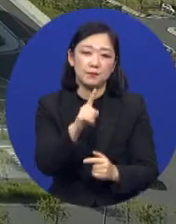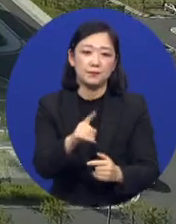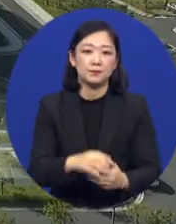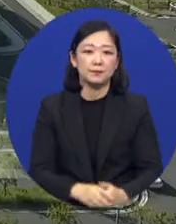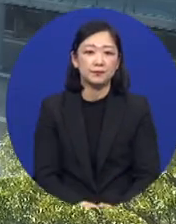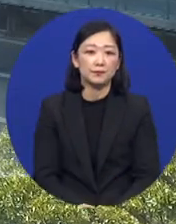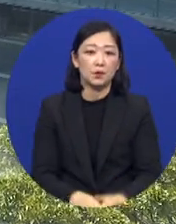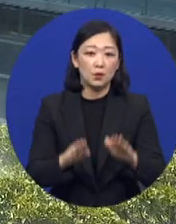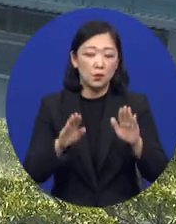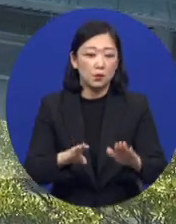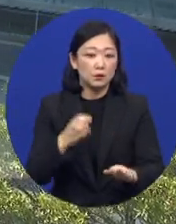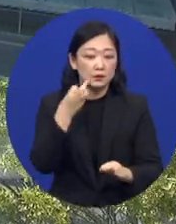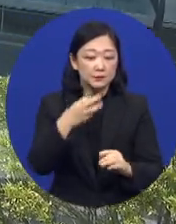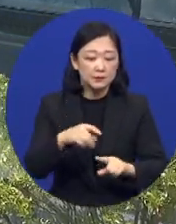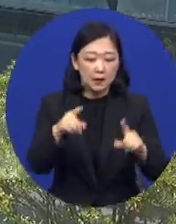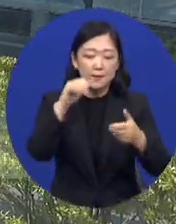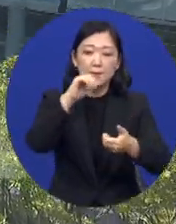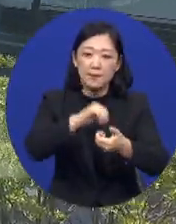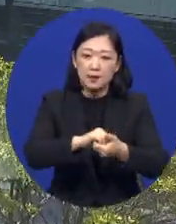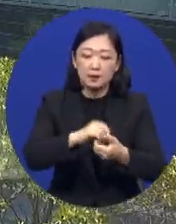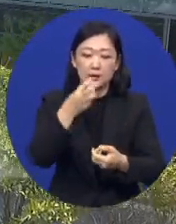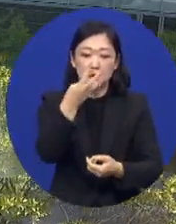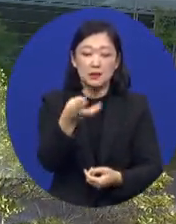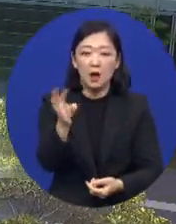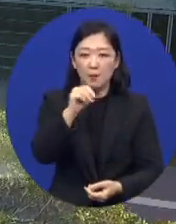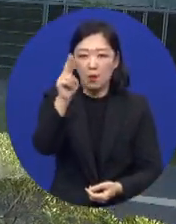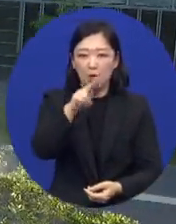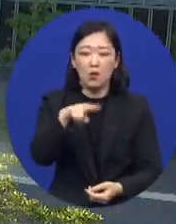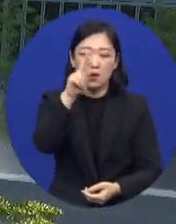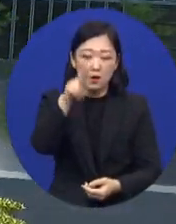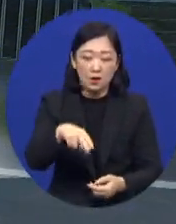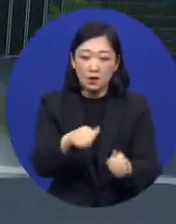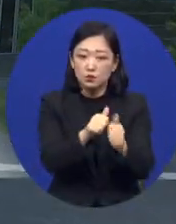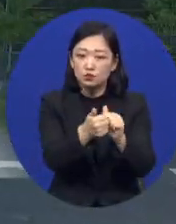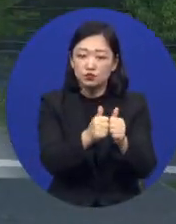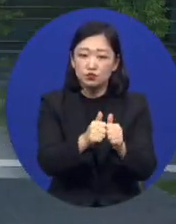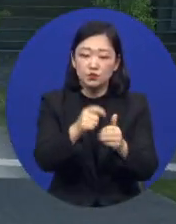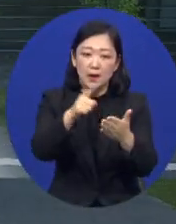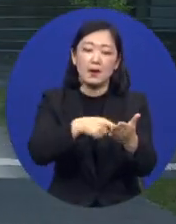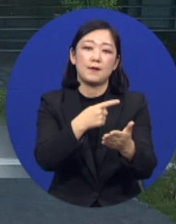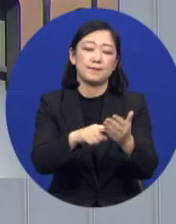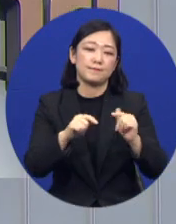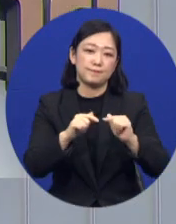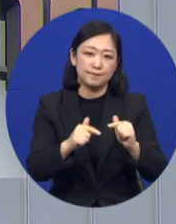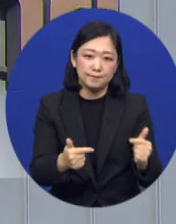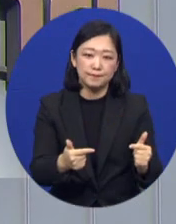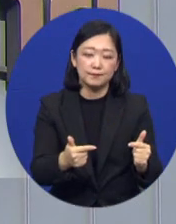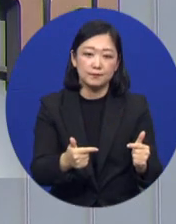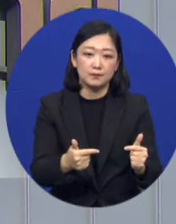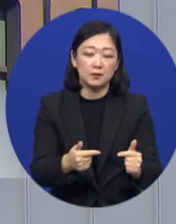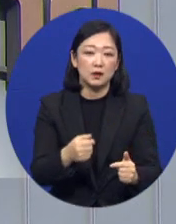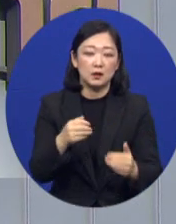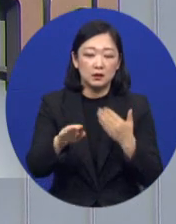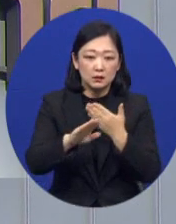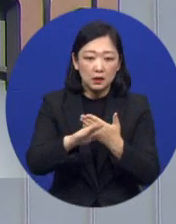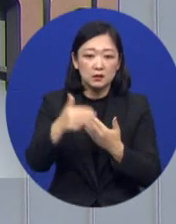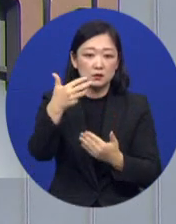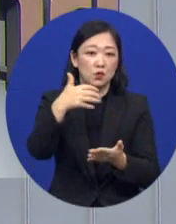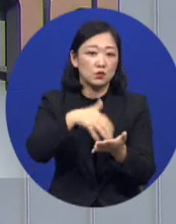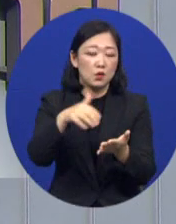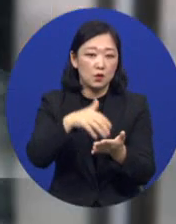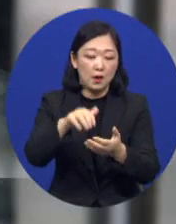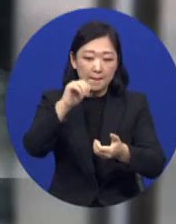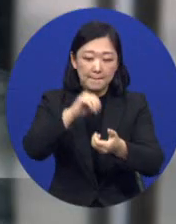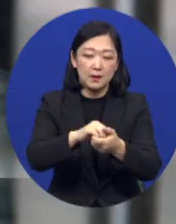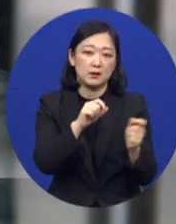녹지그룹은 오는 13일 만기인 3억 달러 규모의 채권을 상환할 수 없게 됐고 또 다른 채권 8건은